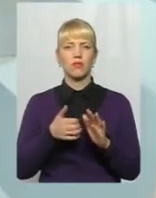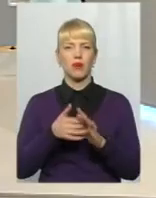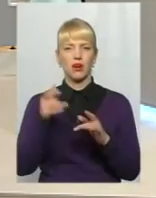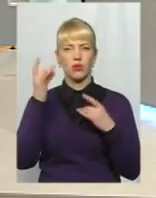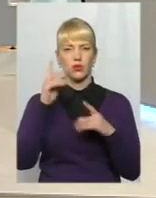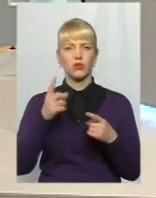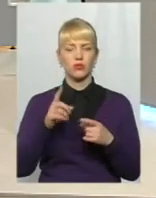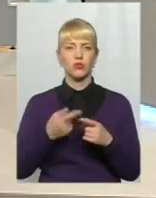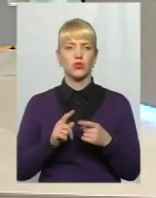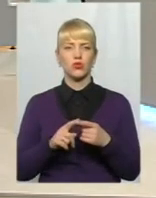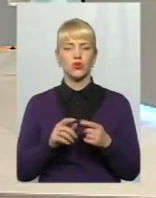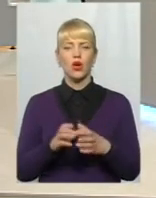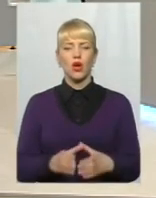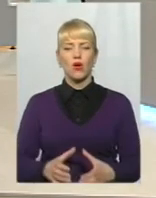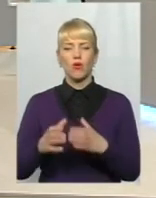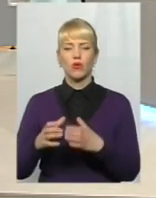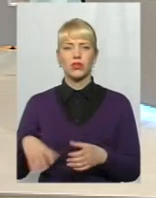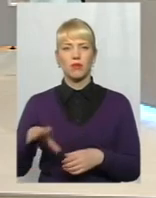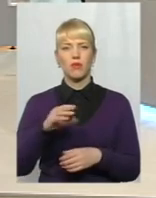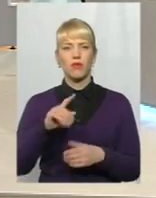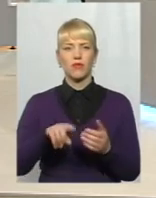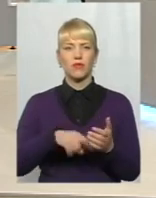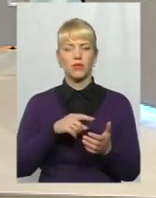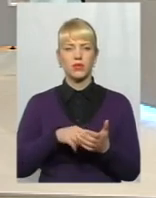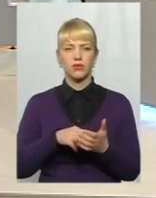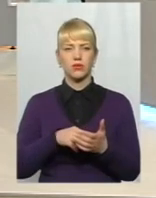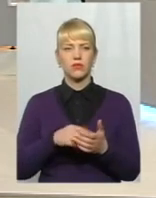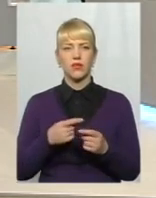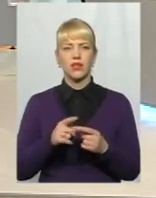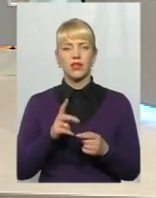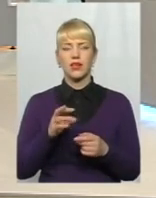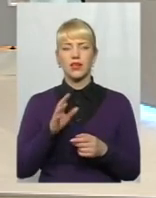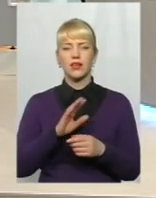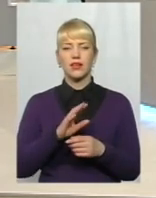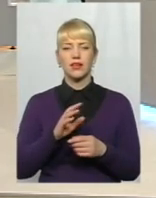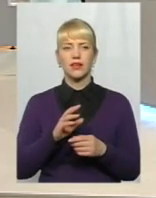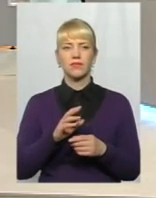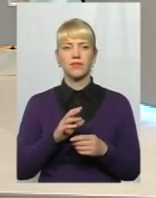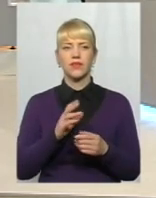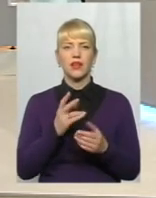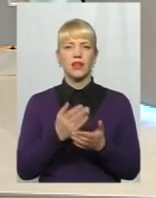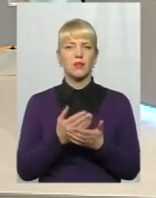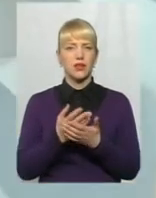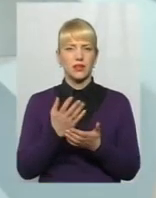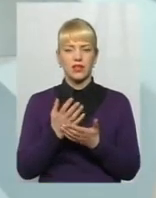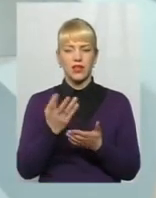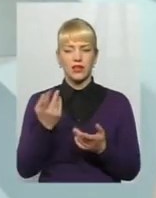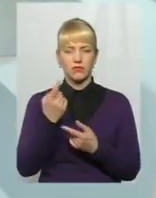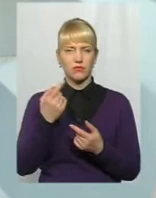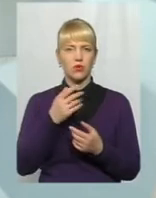що урни по всьому місту, наприклад, на тих місцях прибережні смуги, їх не завжди доцільно встановлювати. Є якась логістика, є